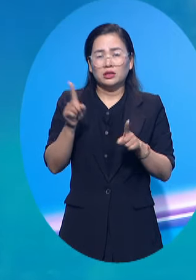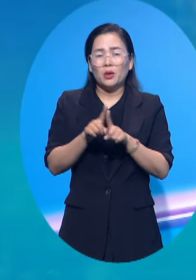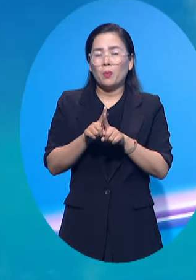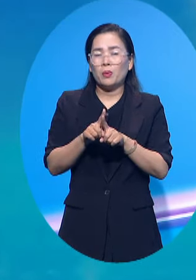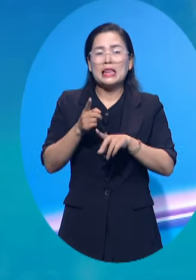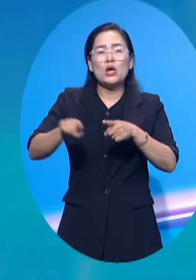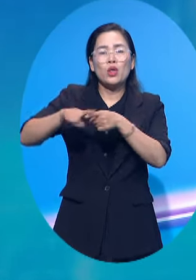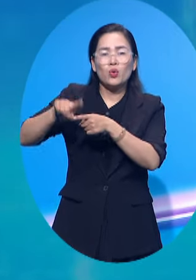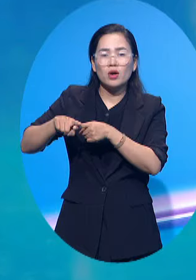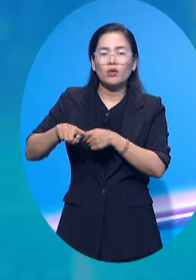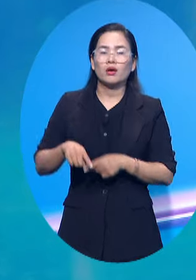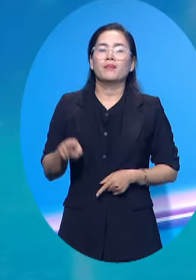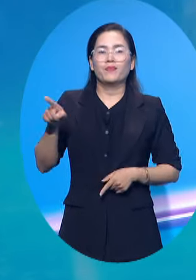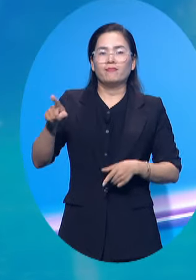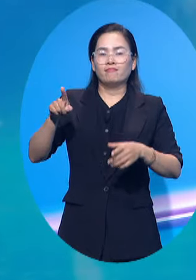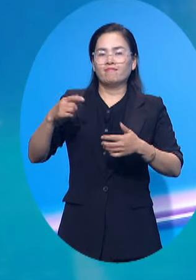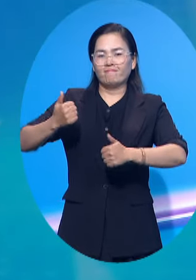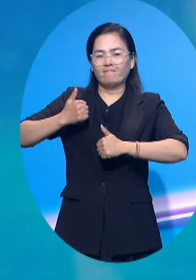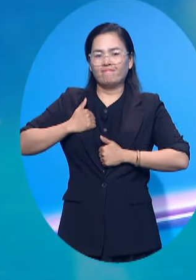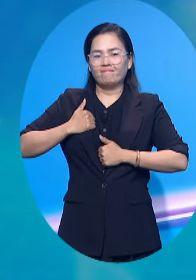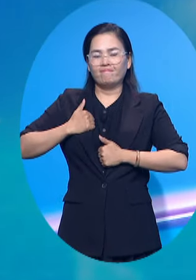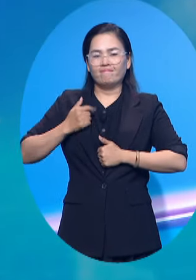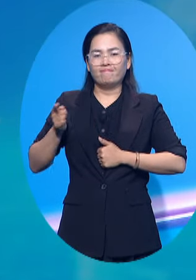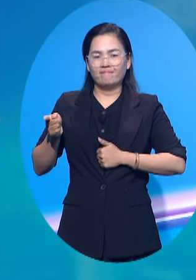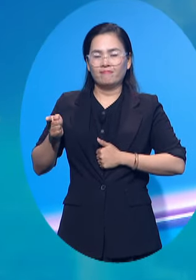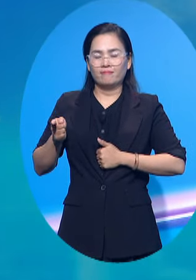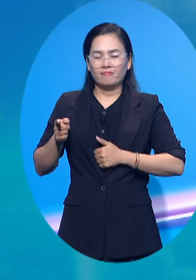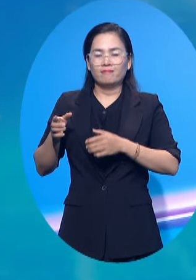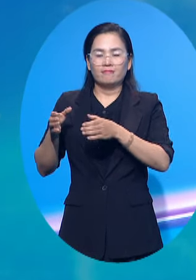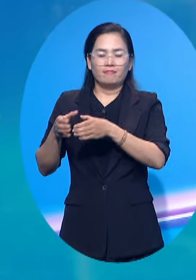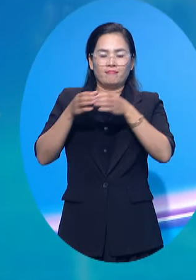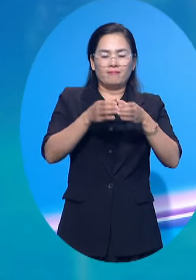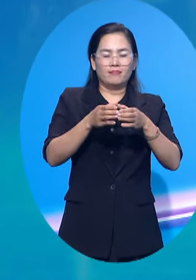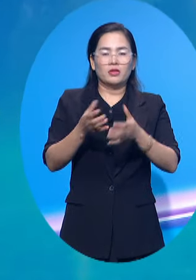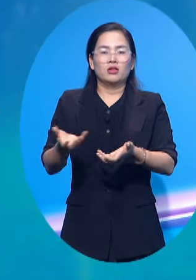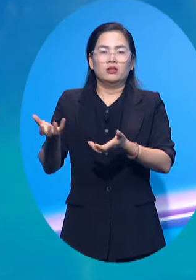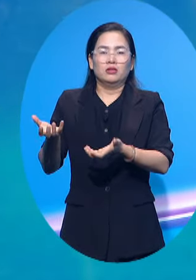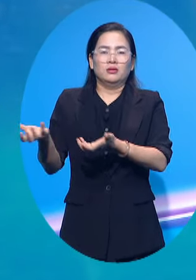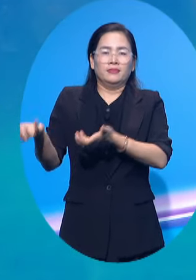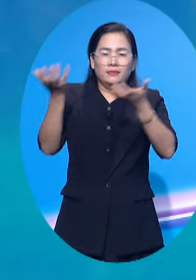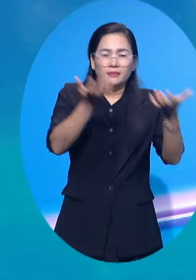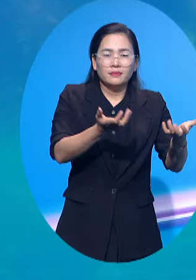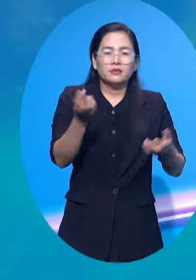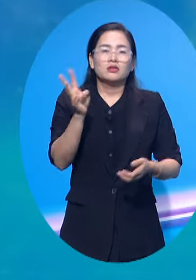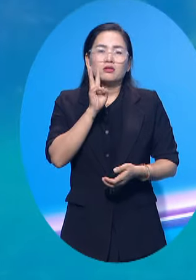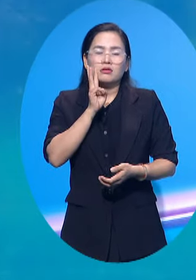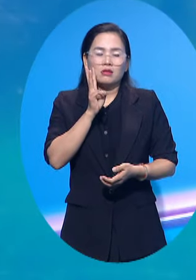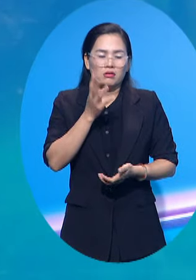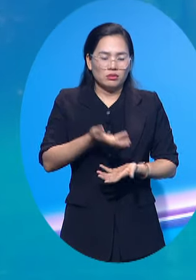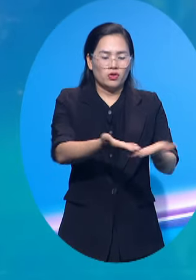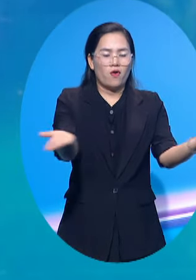đoàn Vận tải 659 chở hơn 1.700 mét khối nước ngọt cung cấp cho người dân tại các khu vực thiếu nước trầm trọng của tỉnh Cà